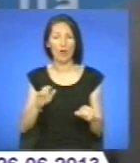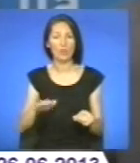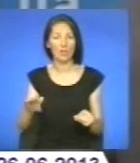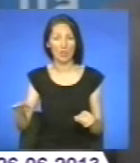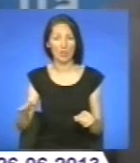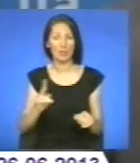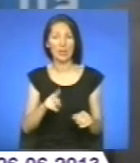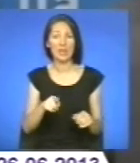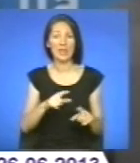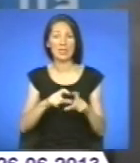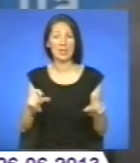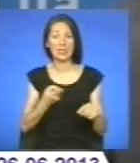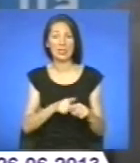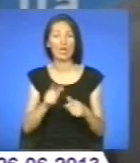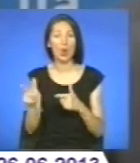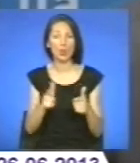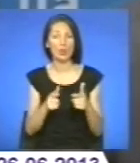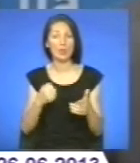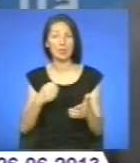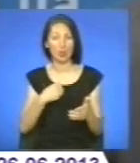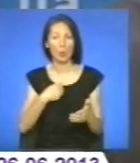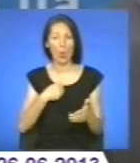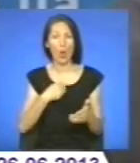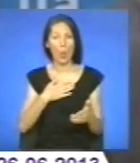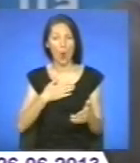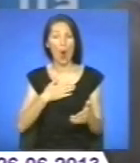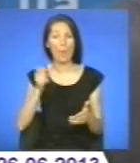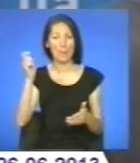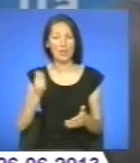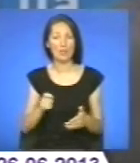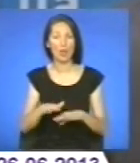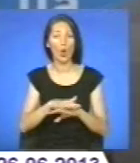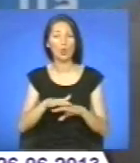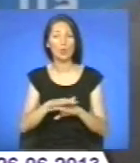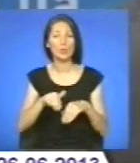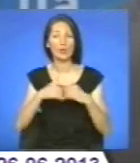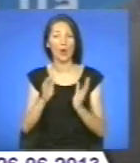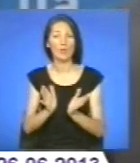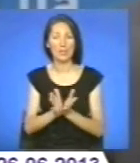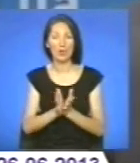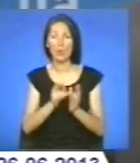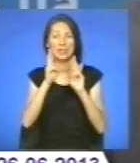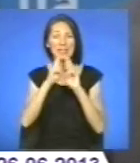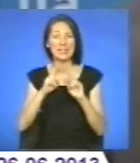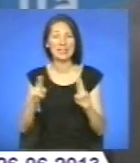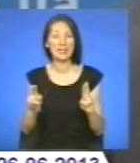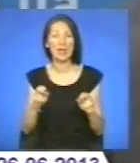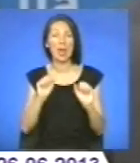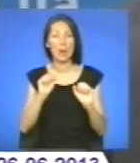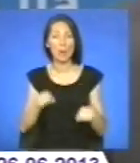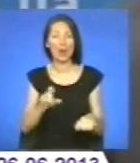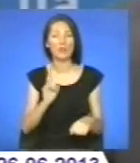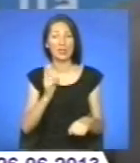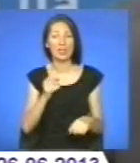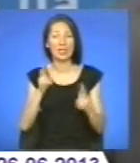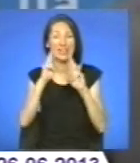закладах, які готувалися до мого приїзду. Суспільство в цілому не знає прав дитини і